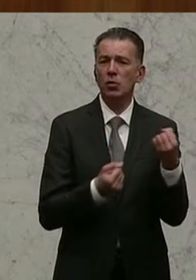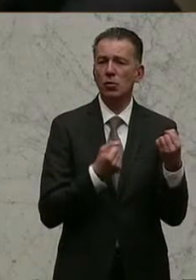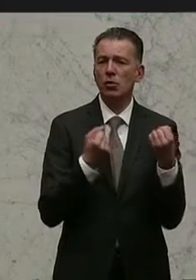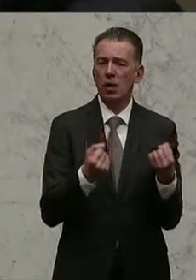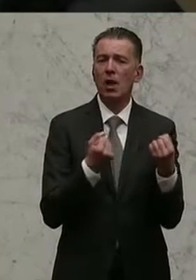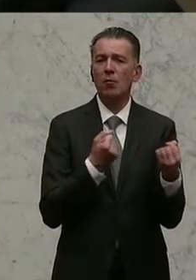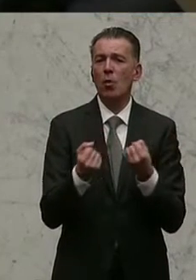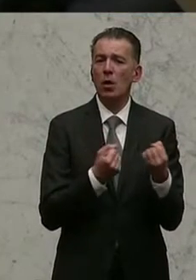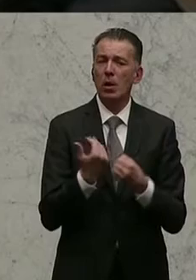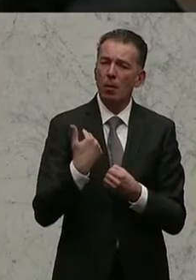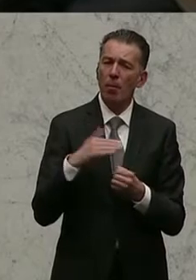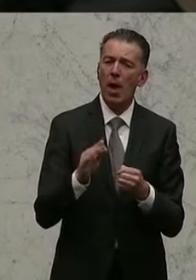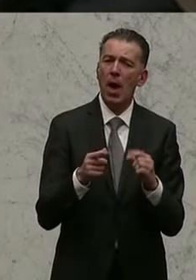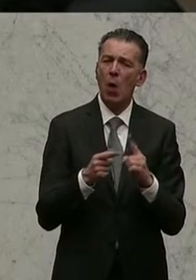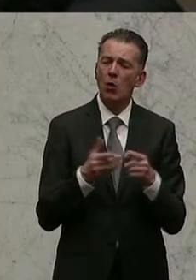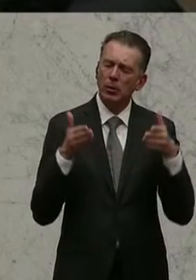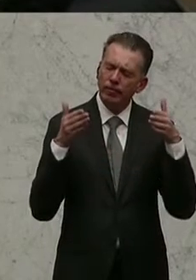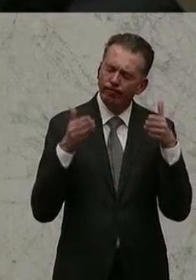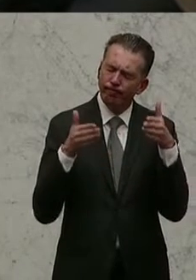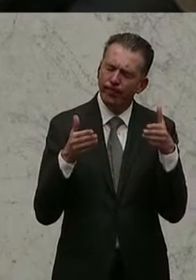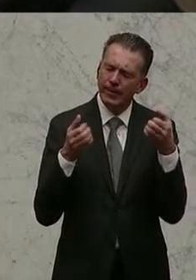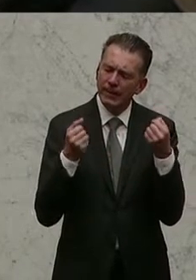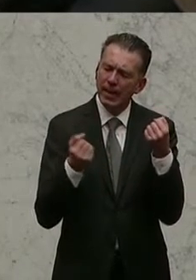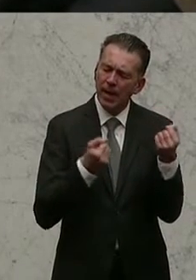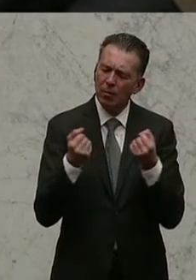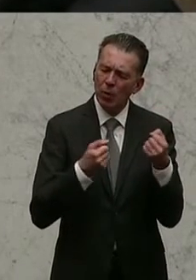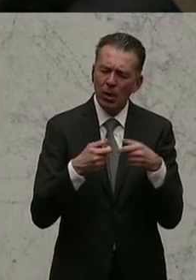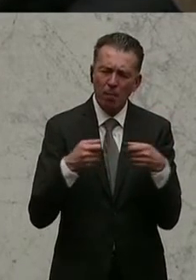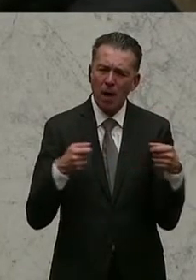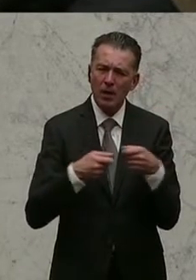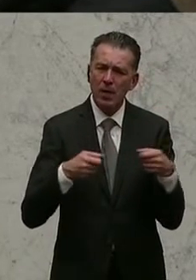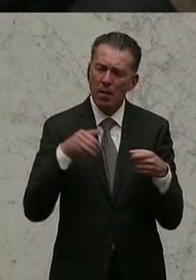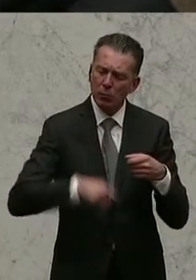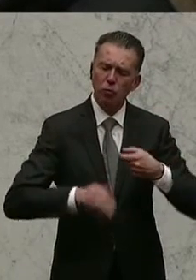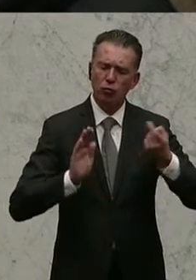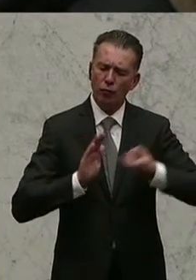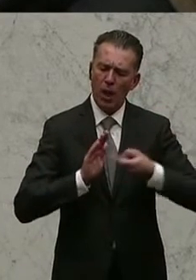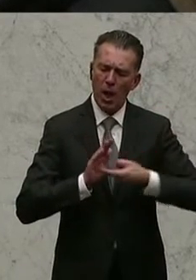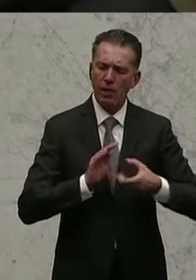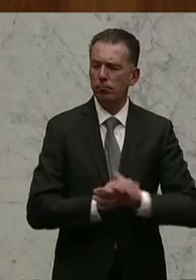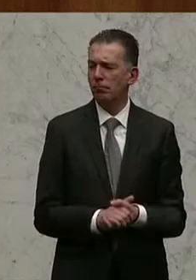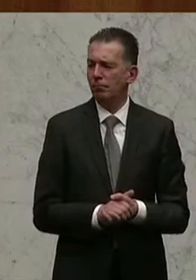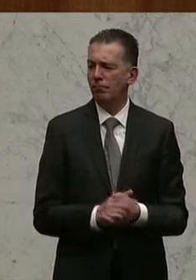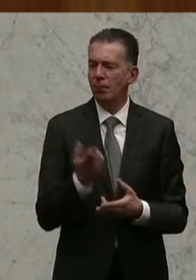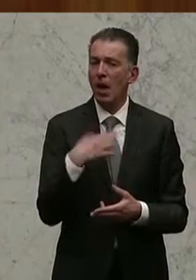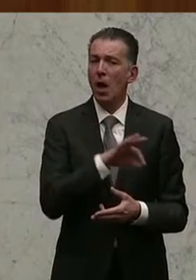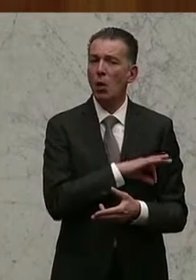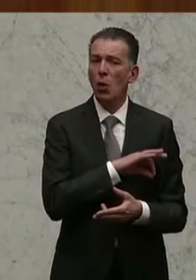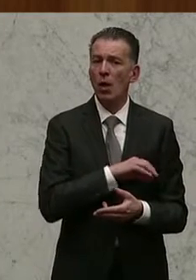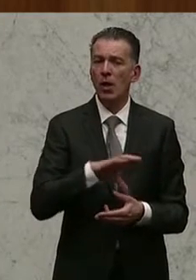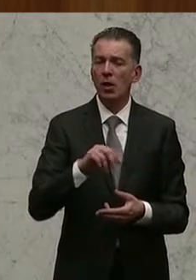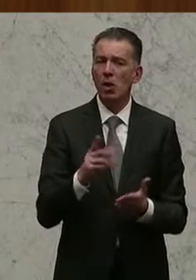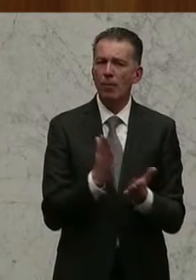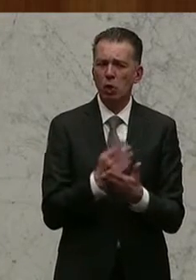Sicherheitspolitik vermehrt und konsequente sicherheitspolitische Maßnahmen zu verlangen. Und der Herr Kollege Chapp hat es